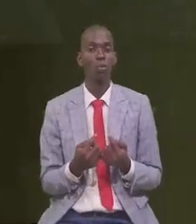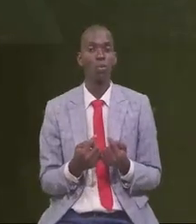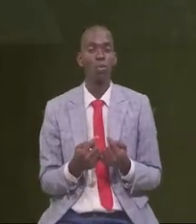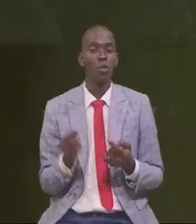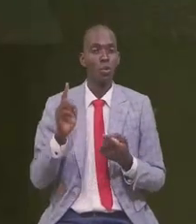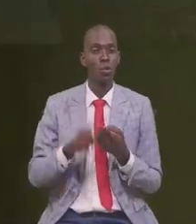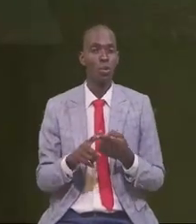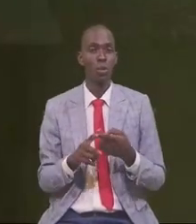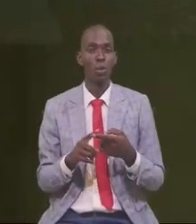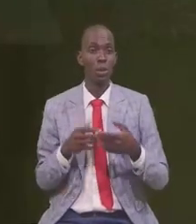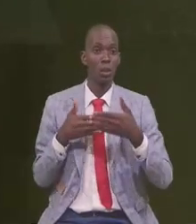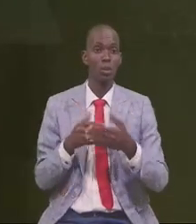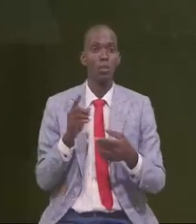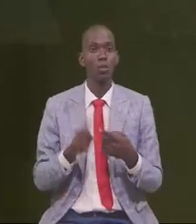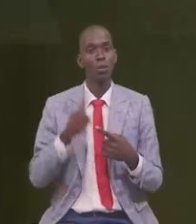foule,